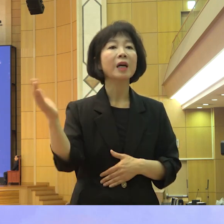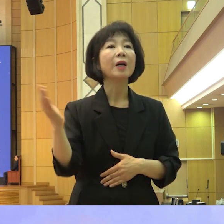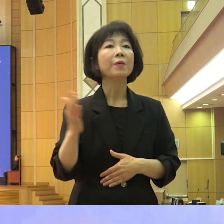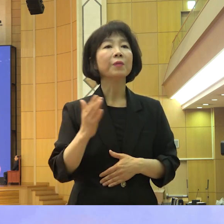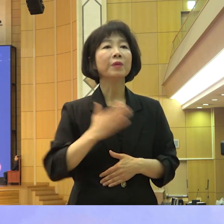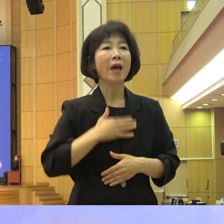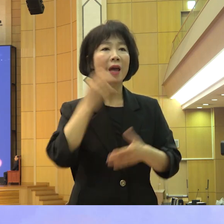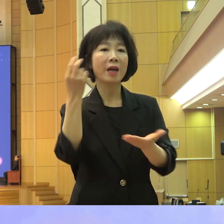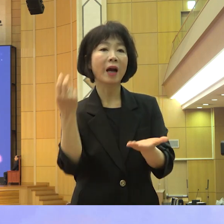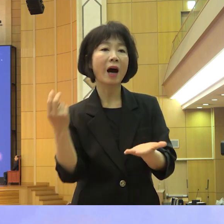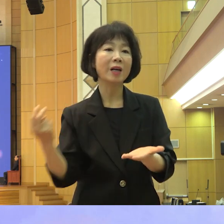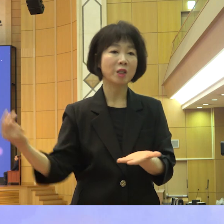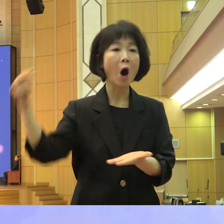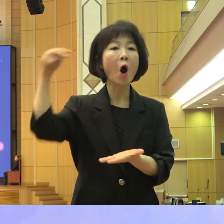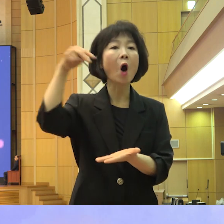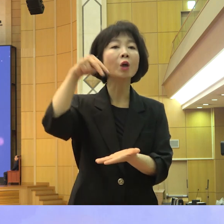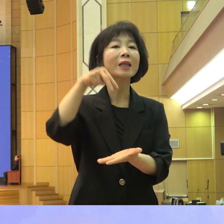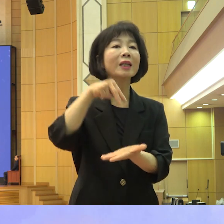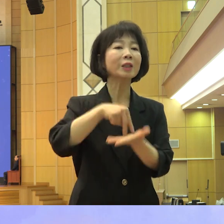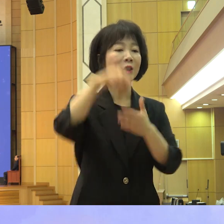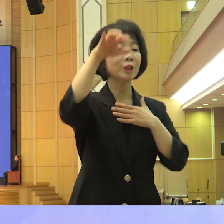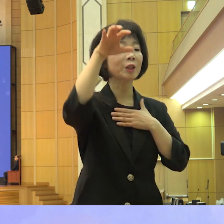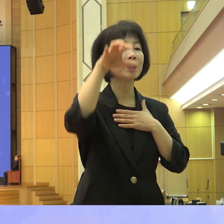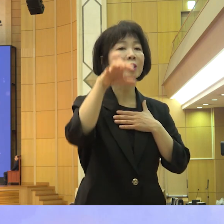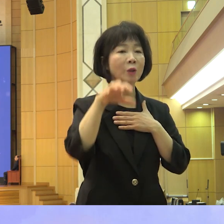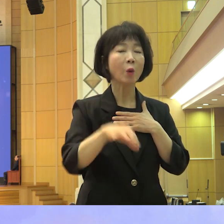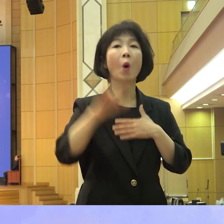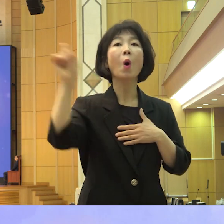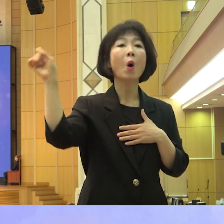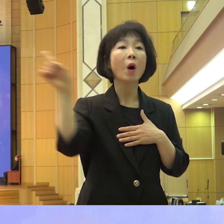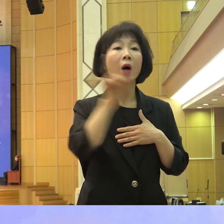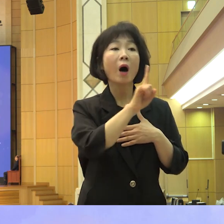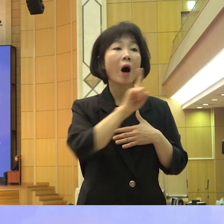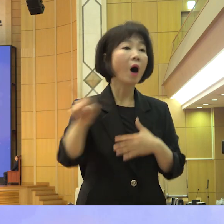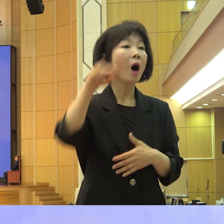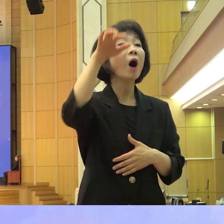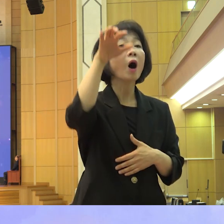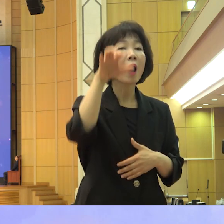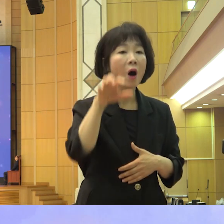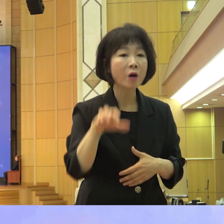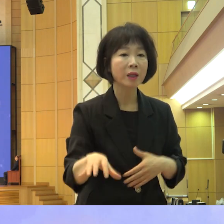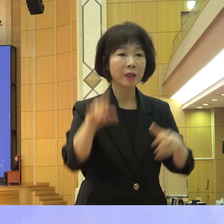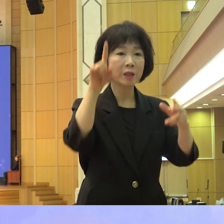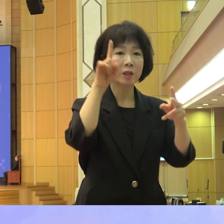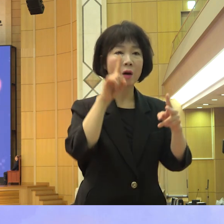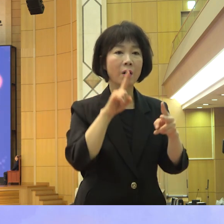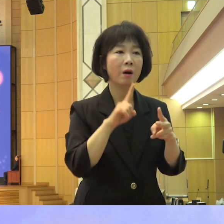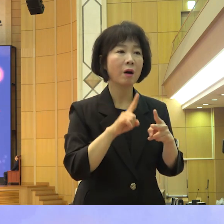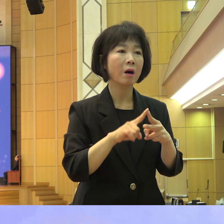예배자입니다. 내가 서 있는 곳